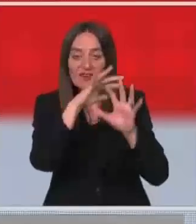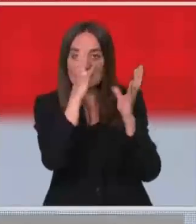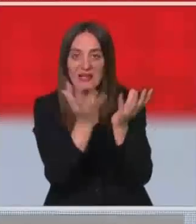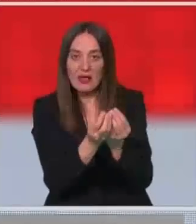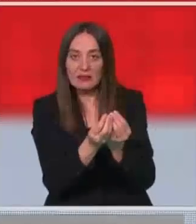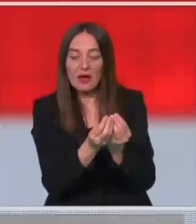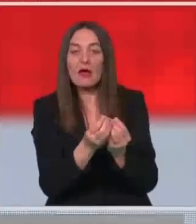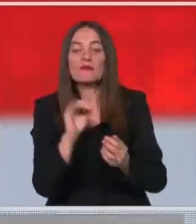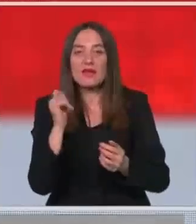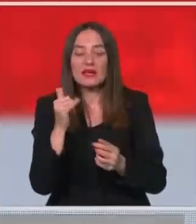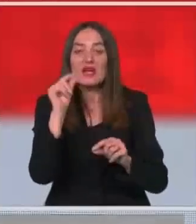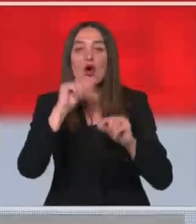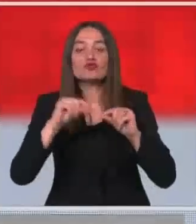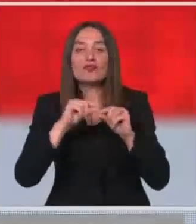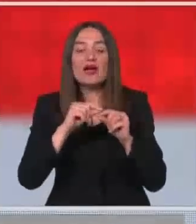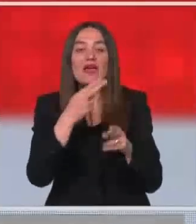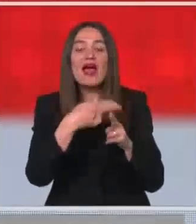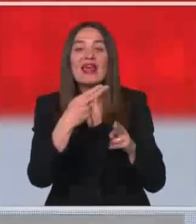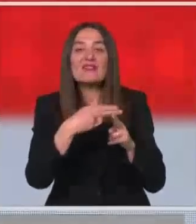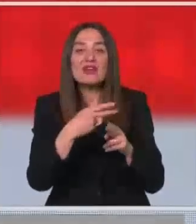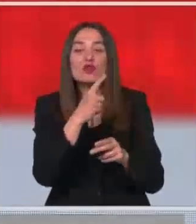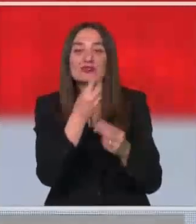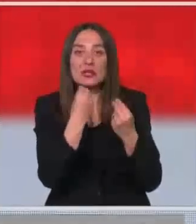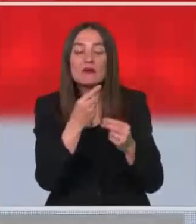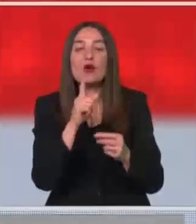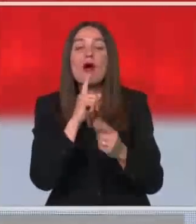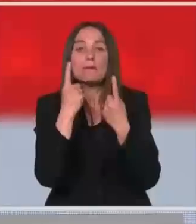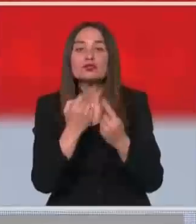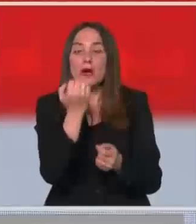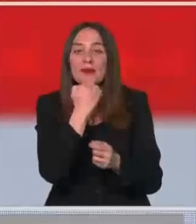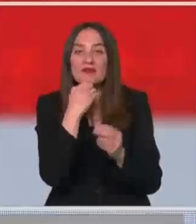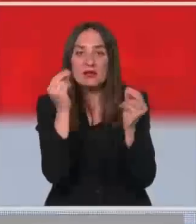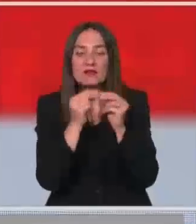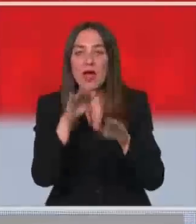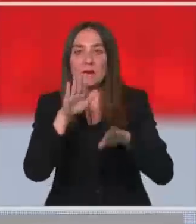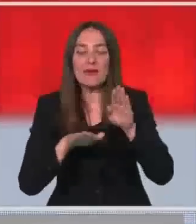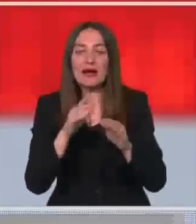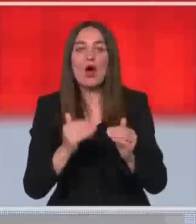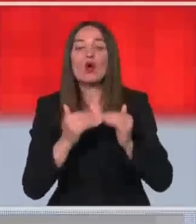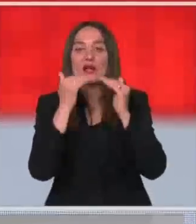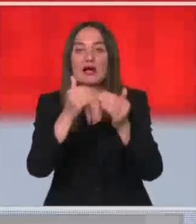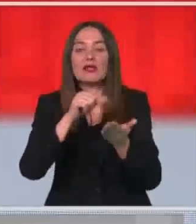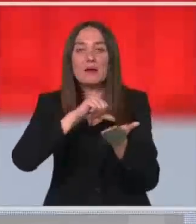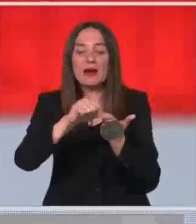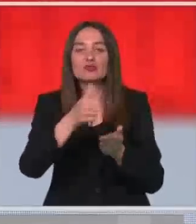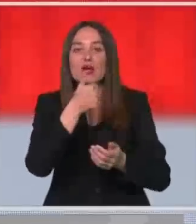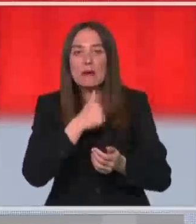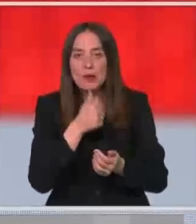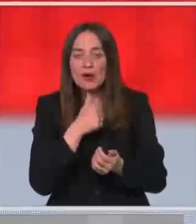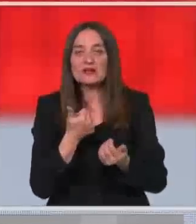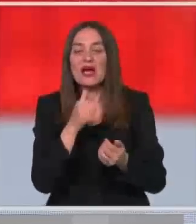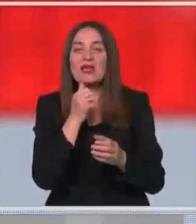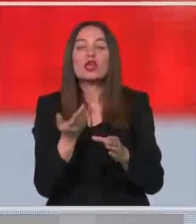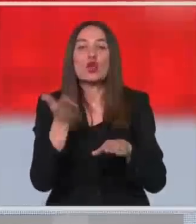jeste očuvanje likvidnosti koja već postoji u privrednom sistemu kroz meru odlaganja plaćanja poreza